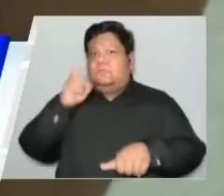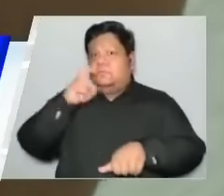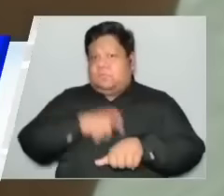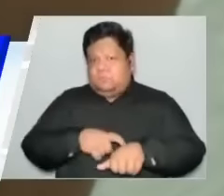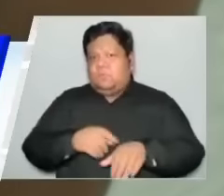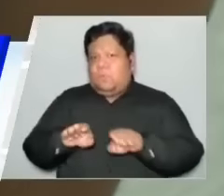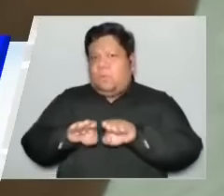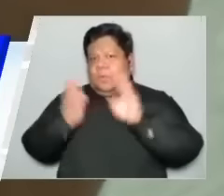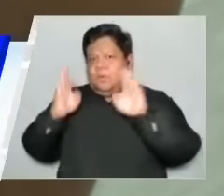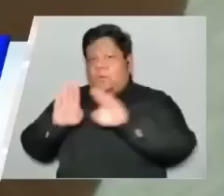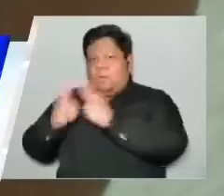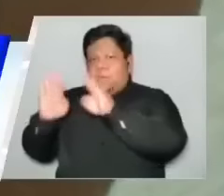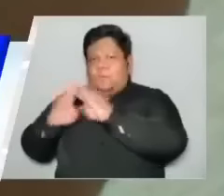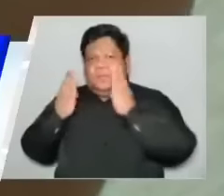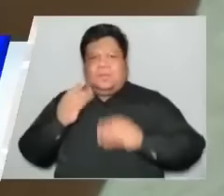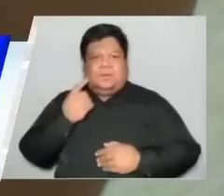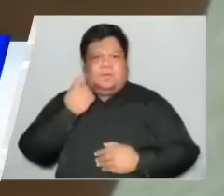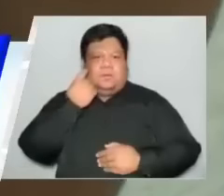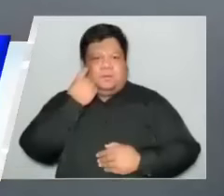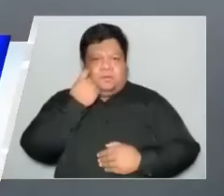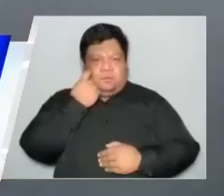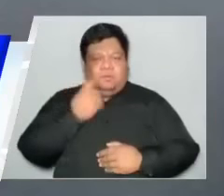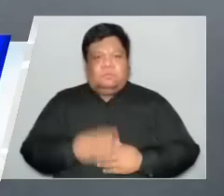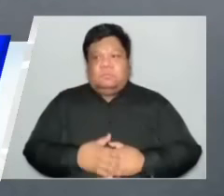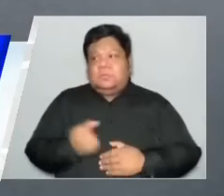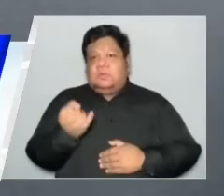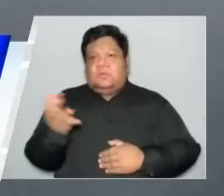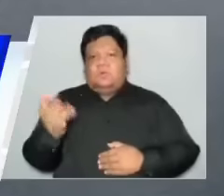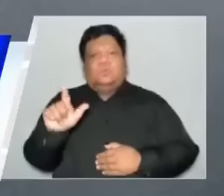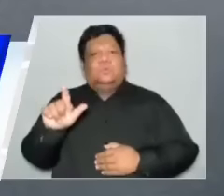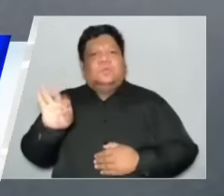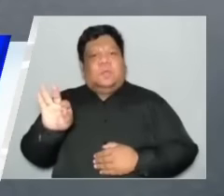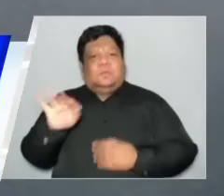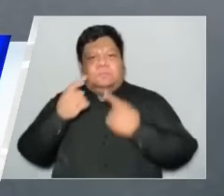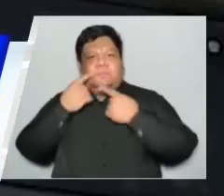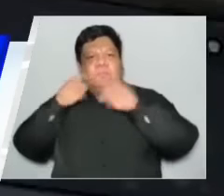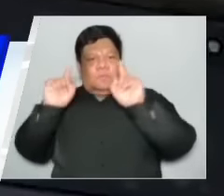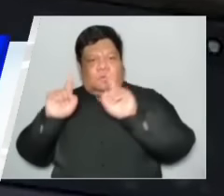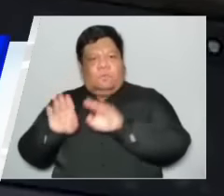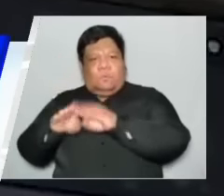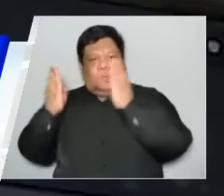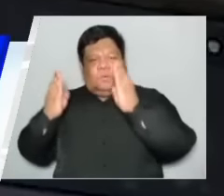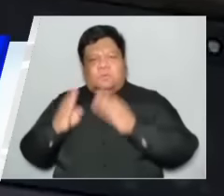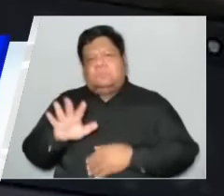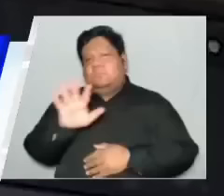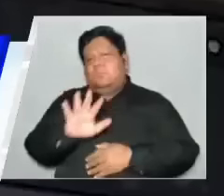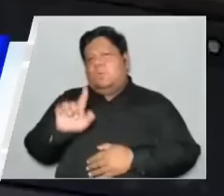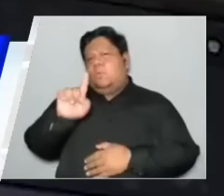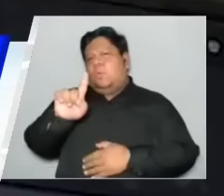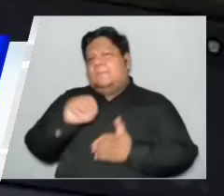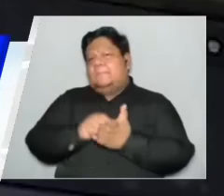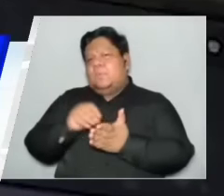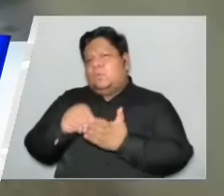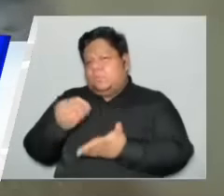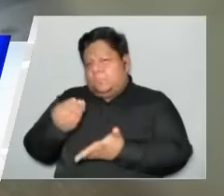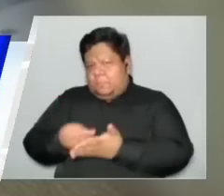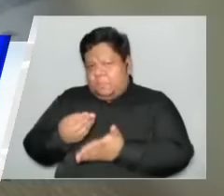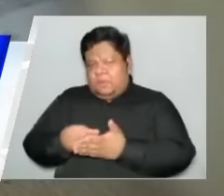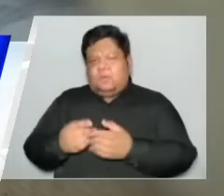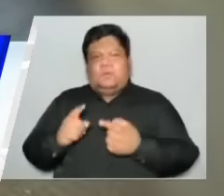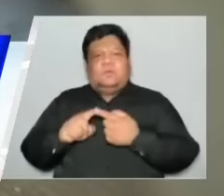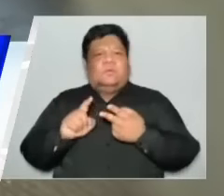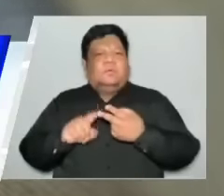kanina. 29 ang nabuksan na, nakita ang mahigit 1 milyong cash. Gayon din ang mga gadget gaya ng cellphone at